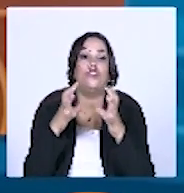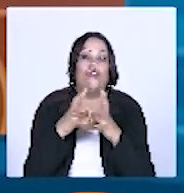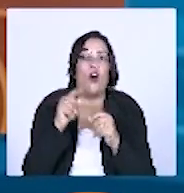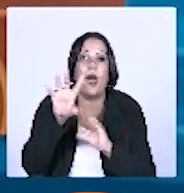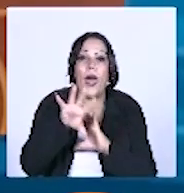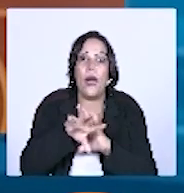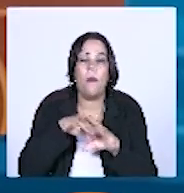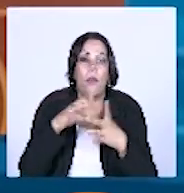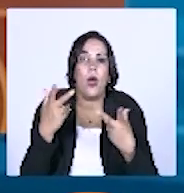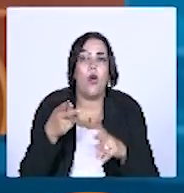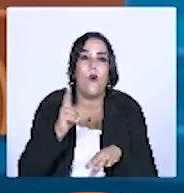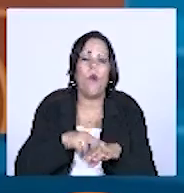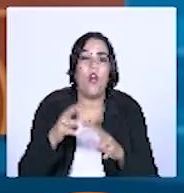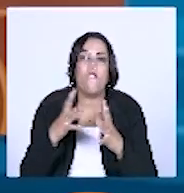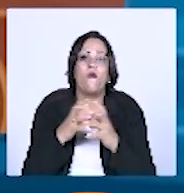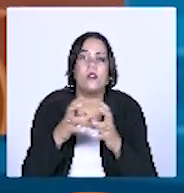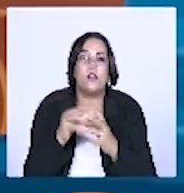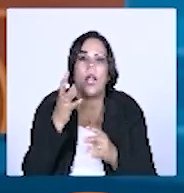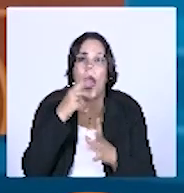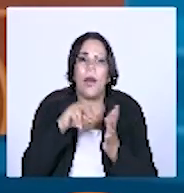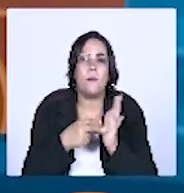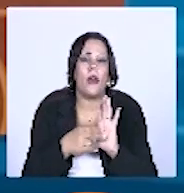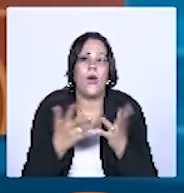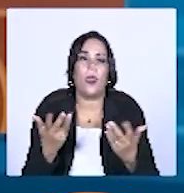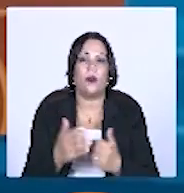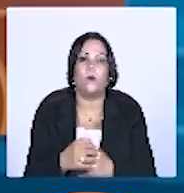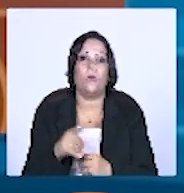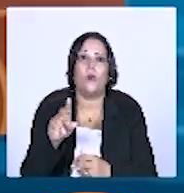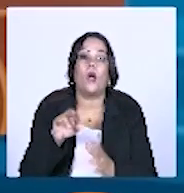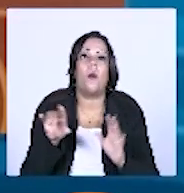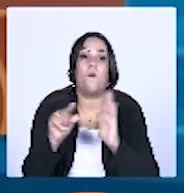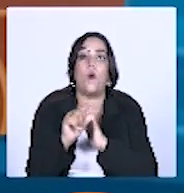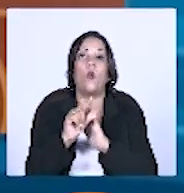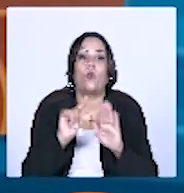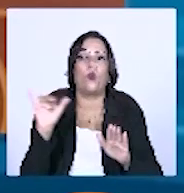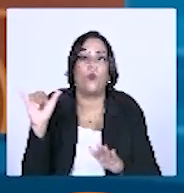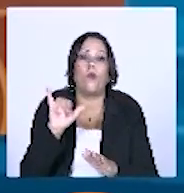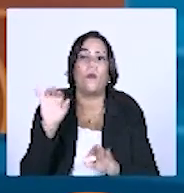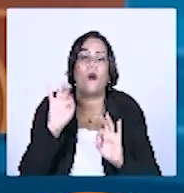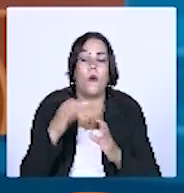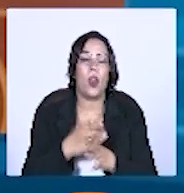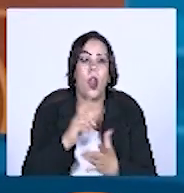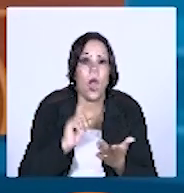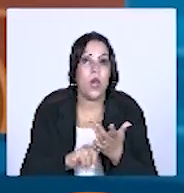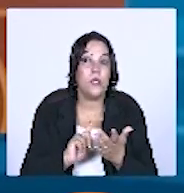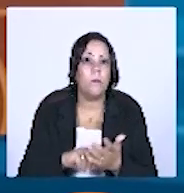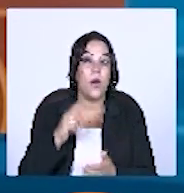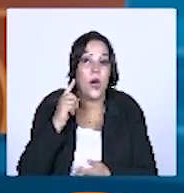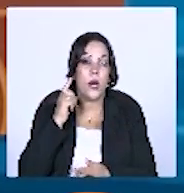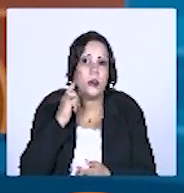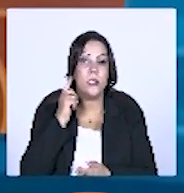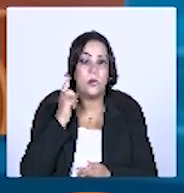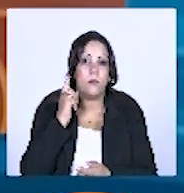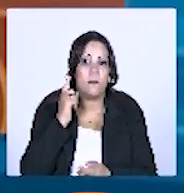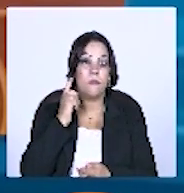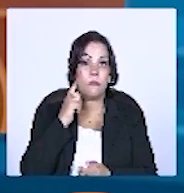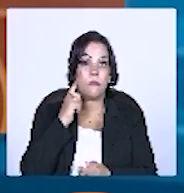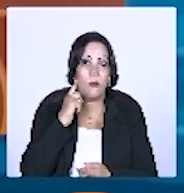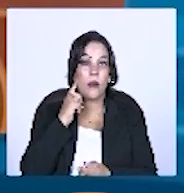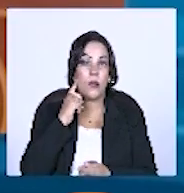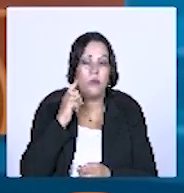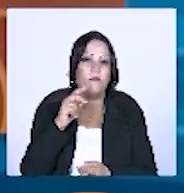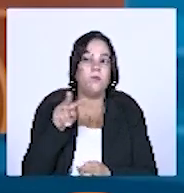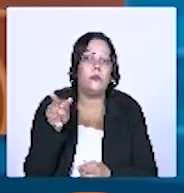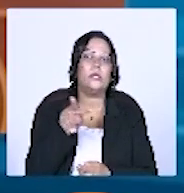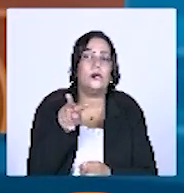يحدث ويفسر ماذا يحدث فده مساله مهمه يعني الاستماع من